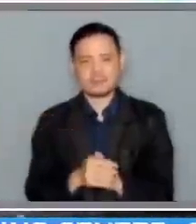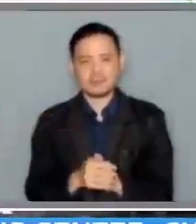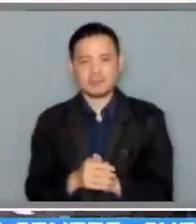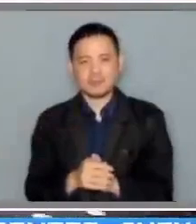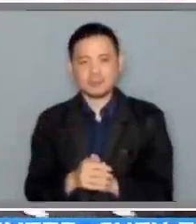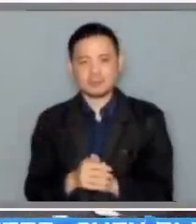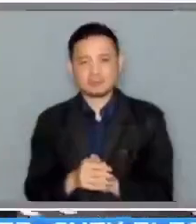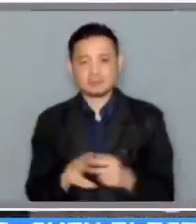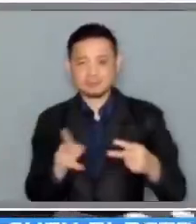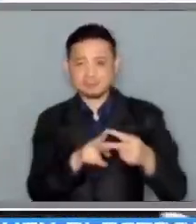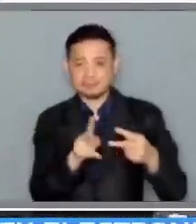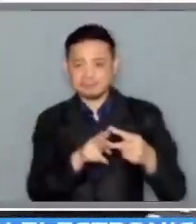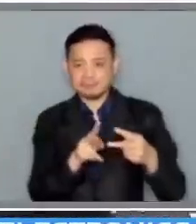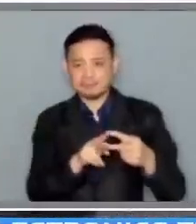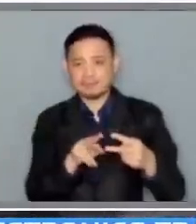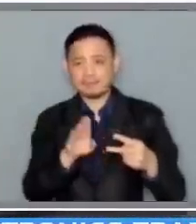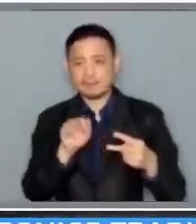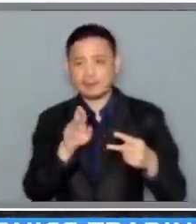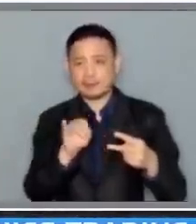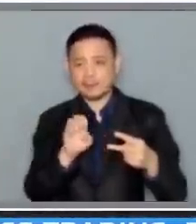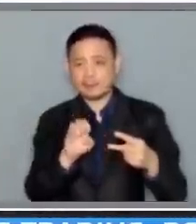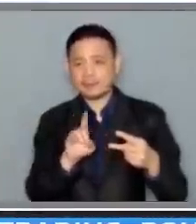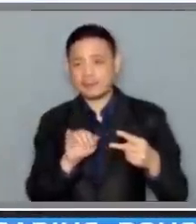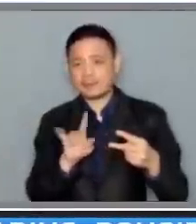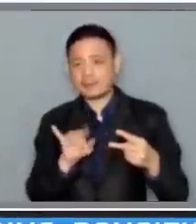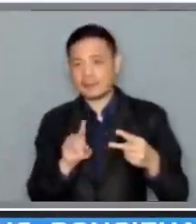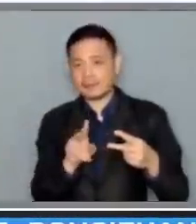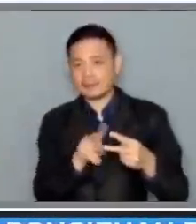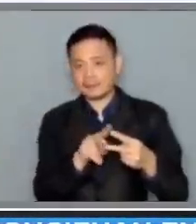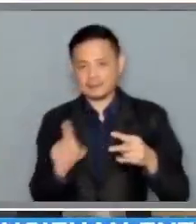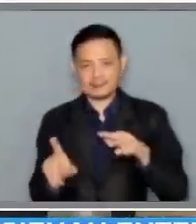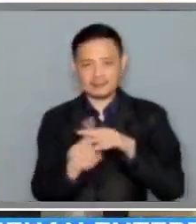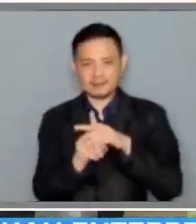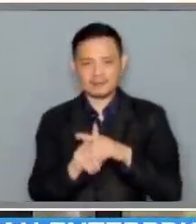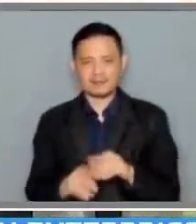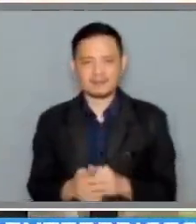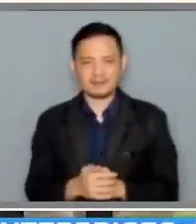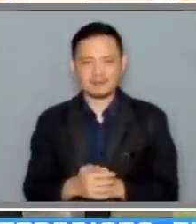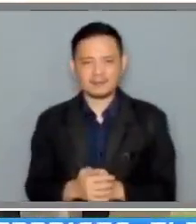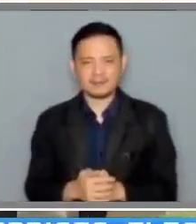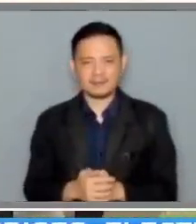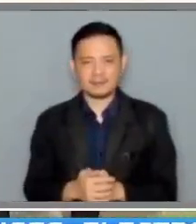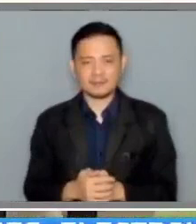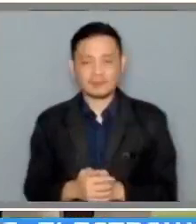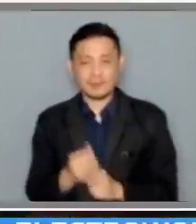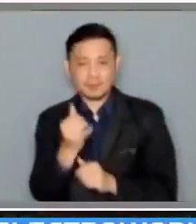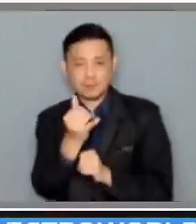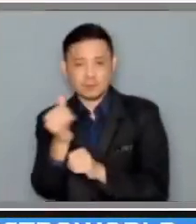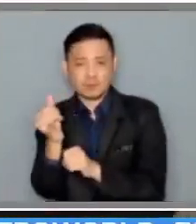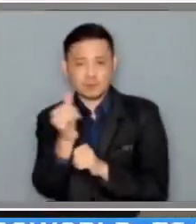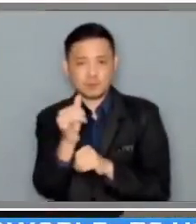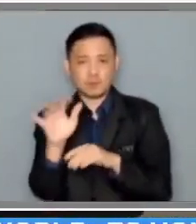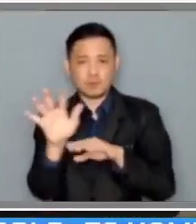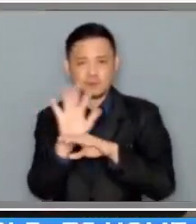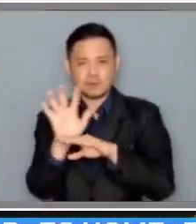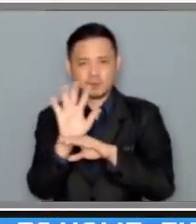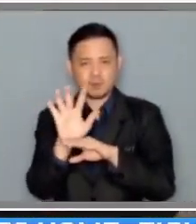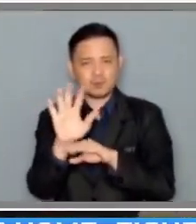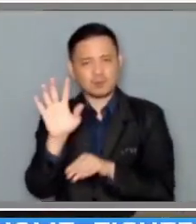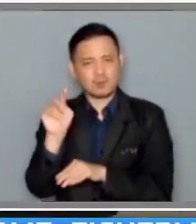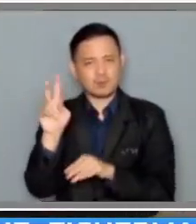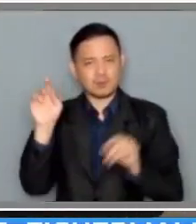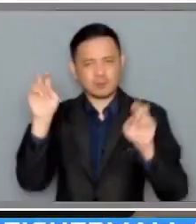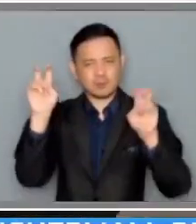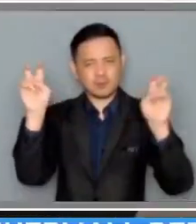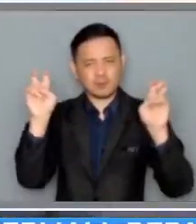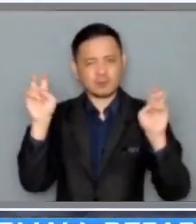at pambansang Ginoo David Licaoco. Pansin ng ilan na kahit wala sa taping ay may chemistry ang dalawang Sparkle Stars.